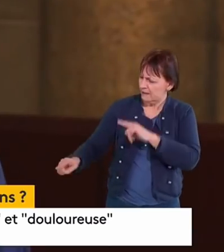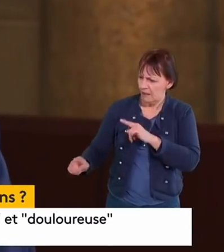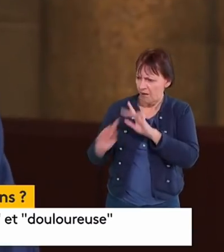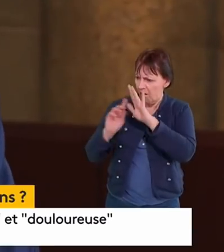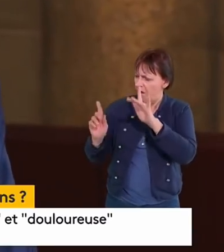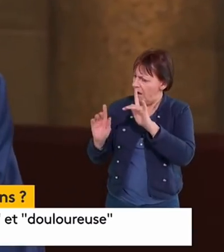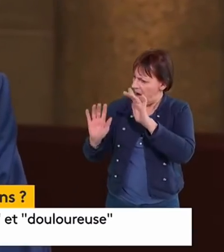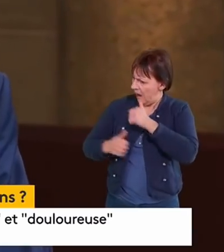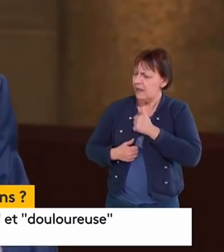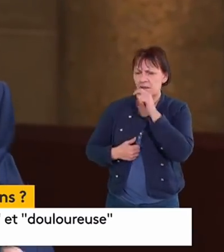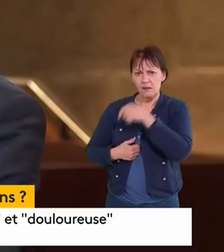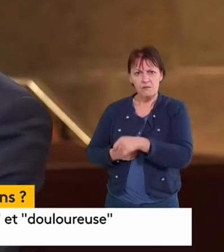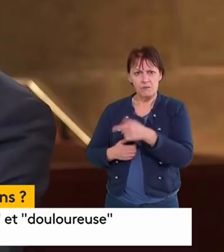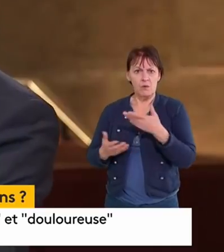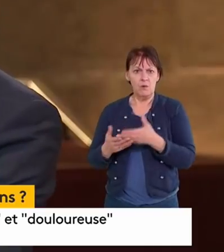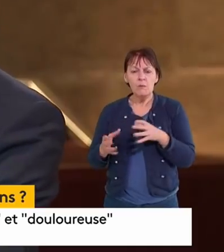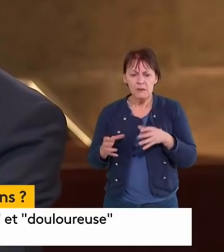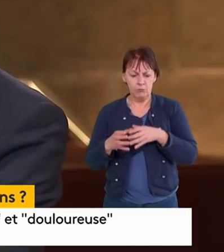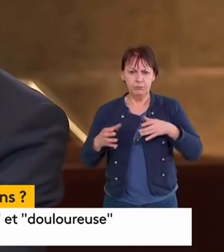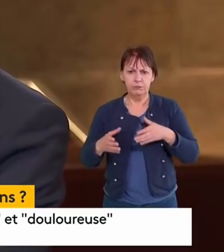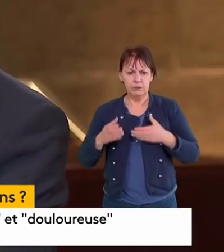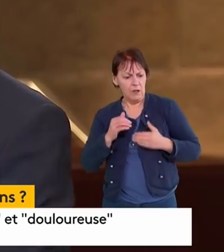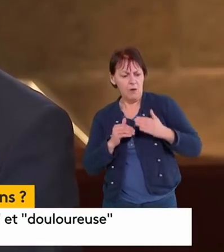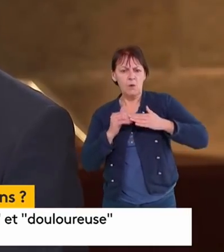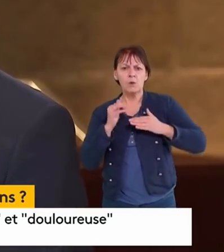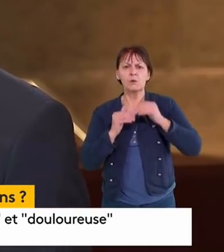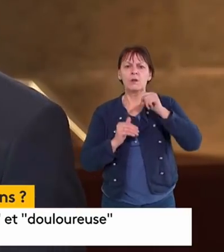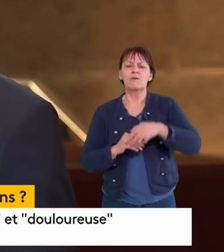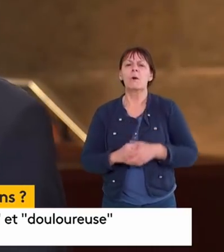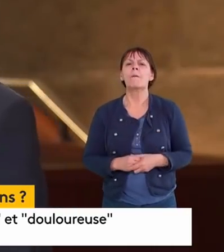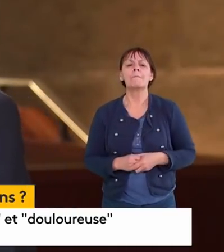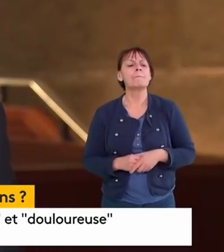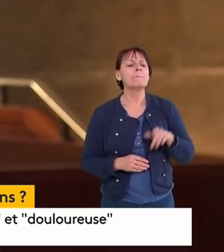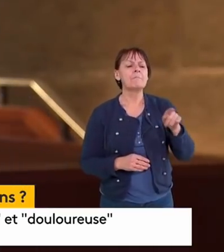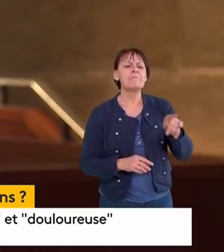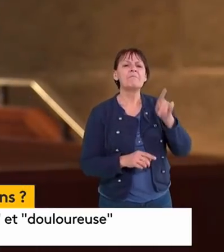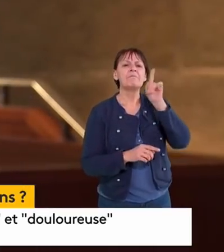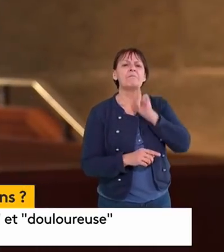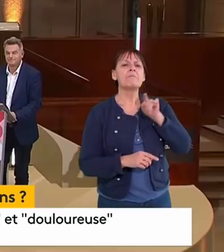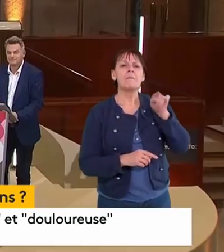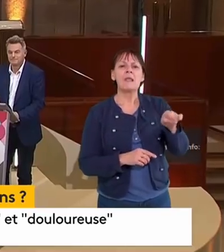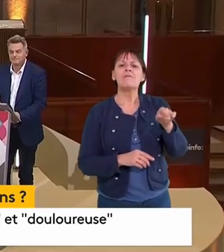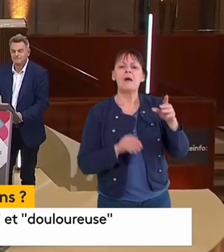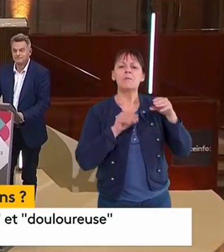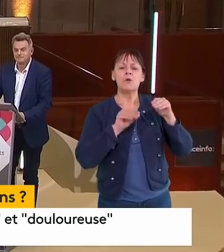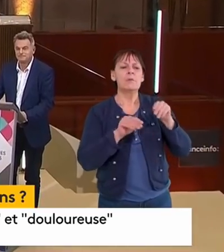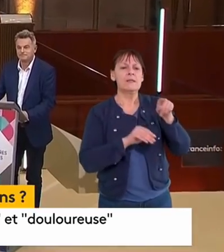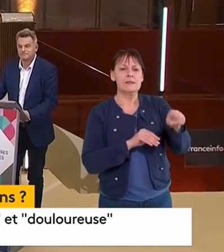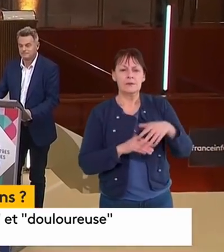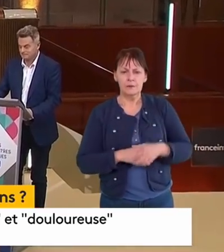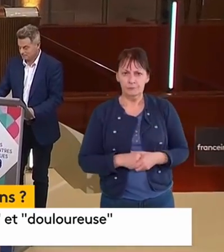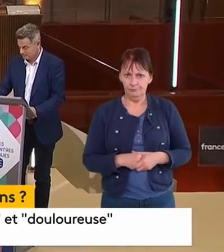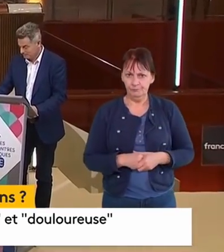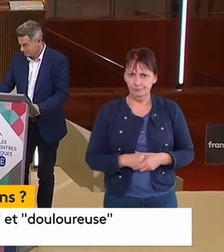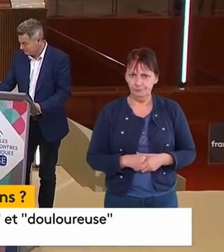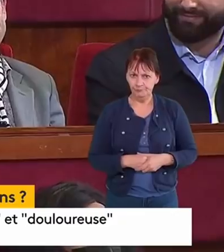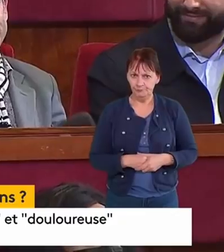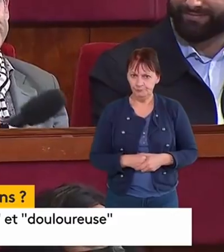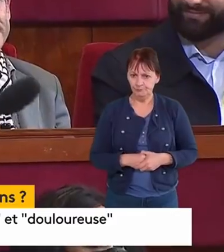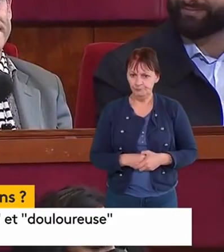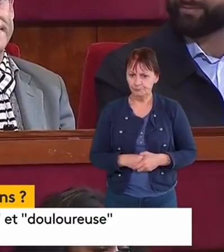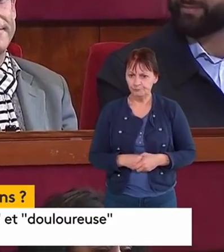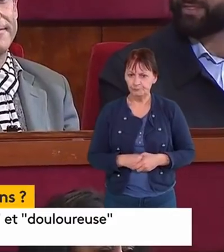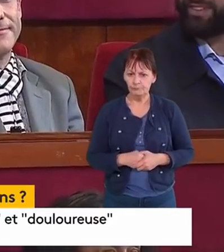des majorités. Alors, voilà. Sandrine Couster, qui vient de Perpignan, elle est commerçante, elle a une question à vous poser. C'est à vous, Sandrine.